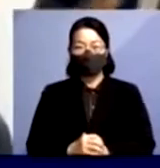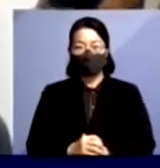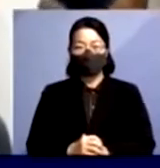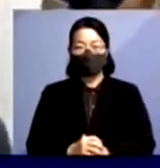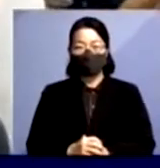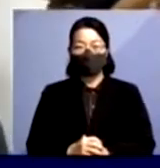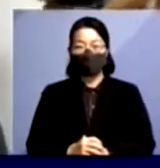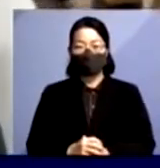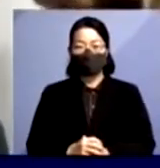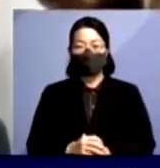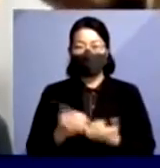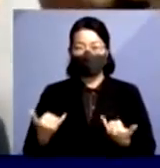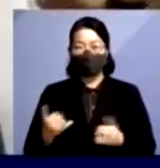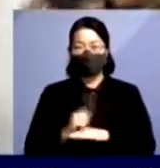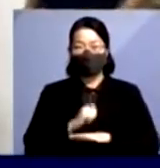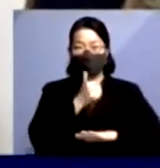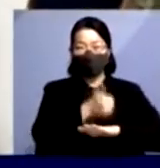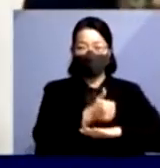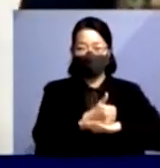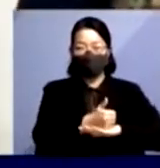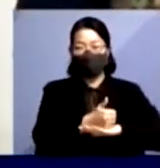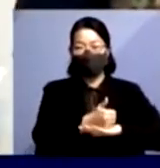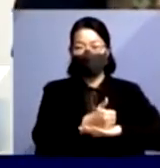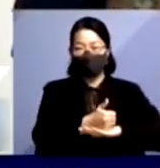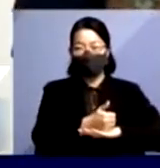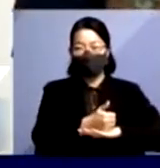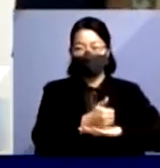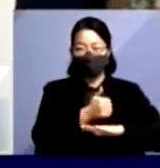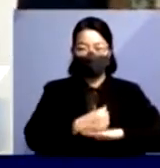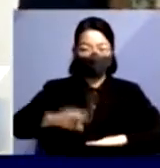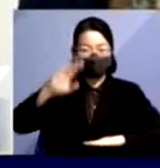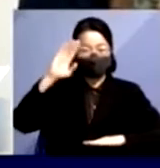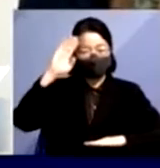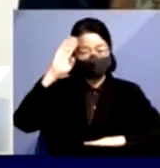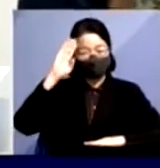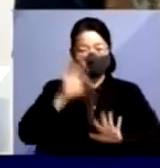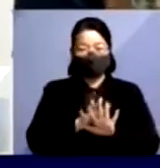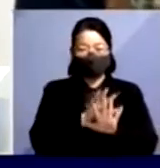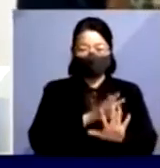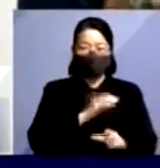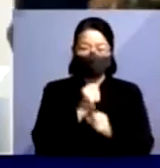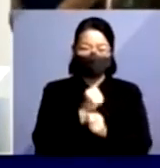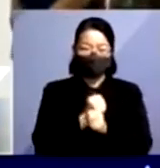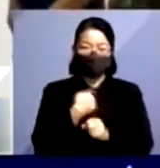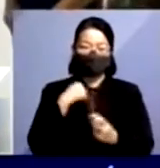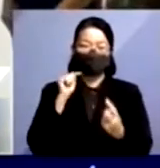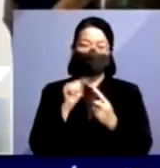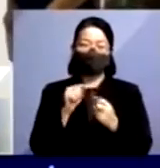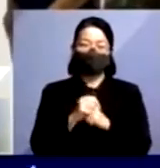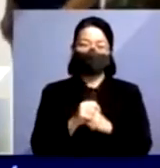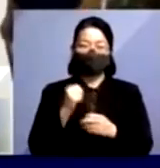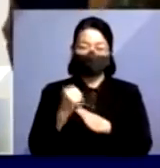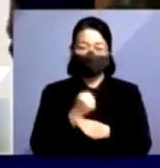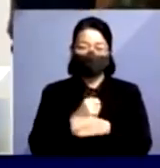ที่หอประชุมแควน้อย39กองบัญชาการมณฑลทหารบกที่39นะคะพลตรีนพดลรอดกลางผู้บัญชาการมณฑลทหารบก